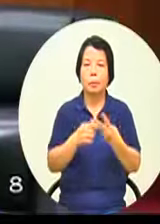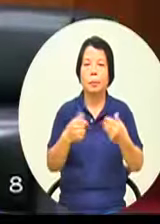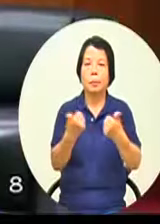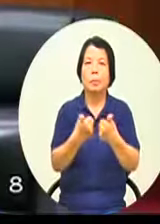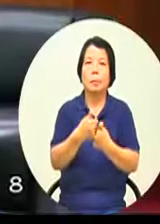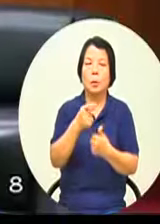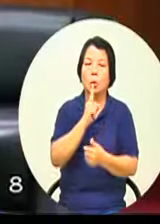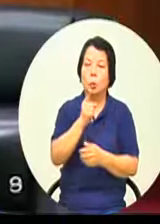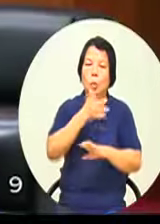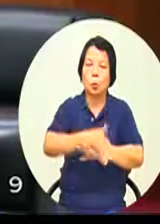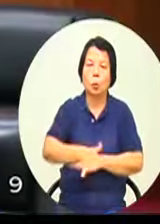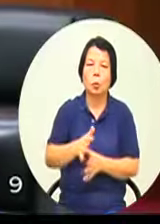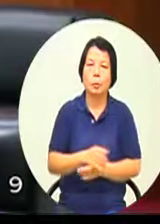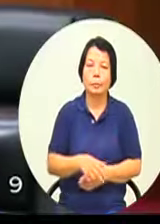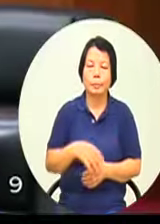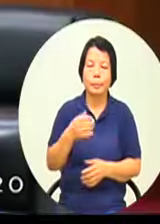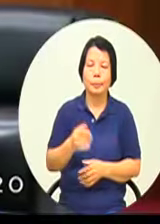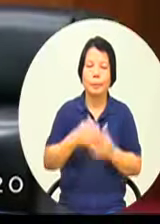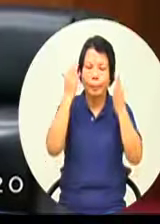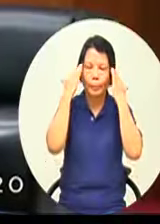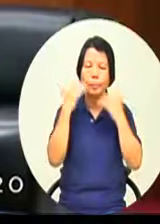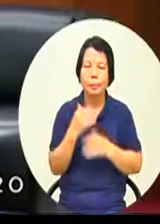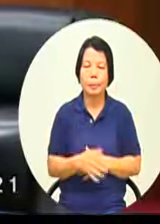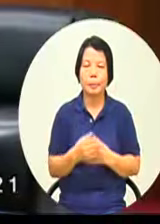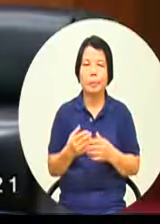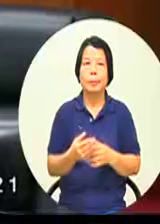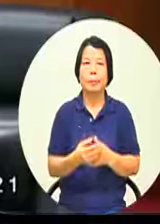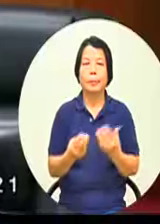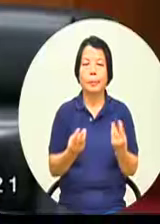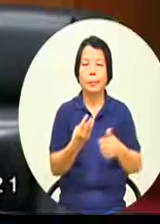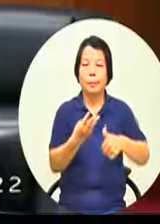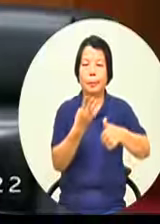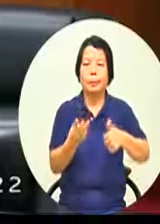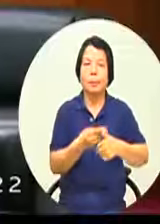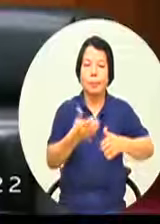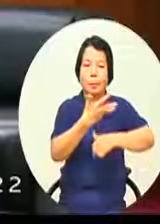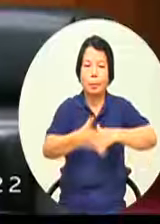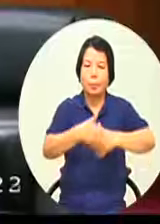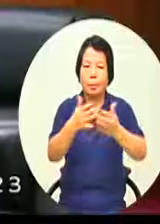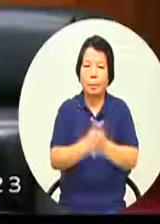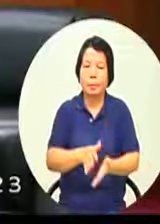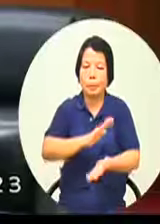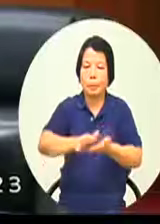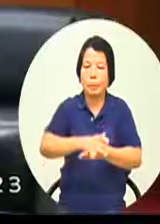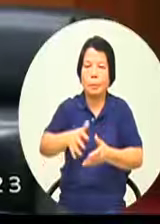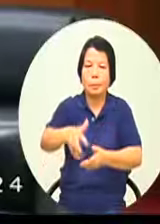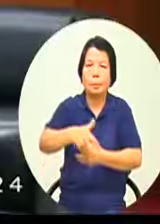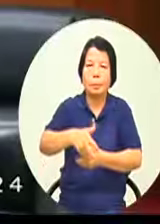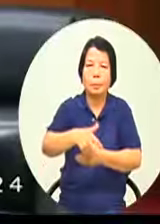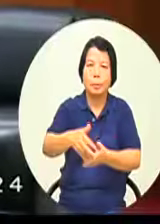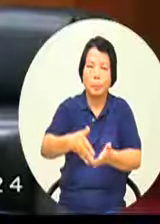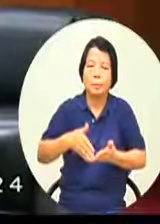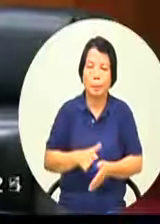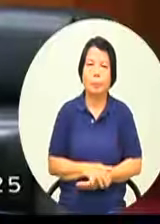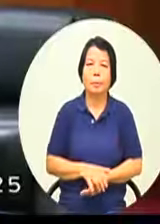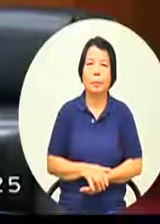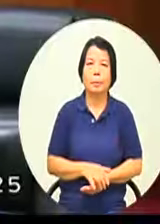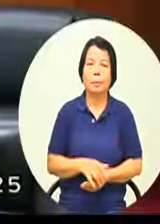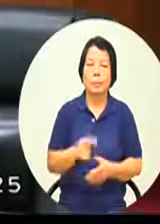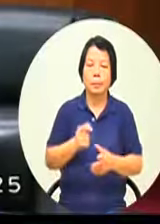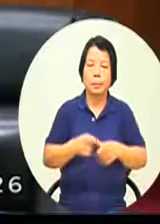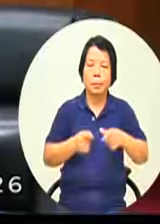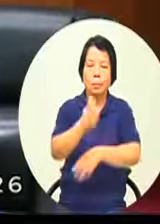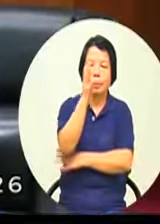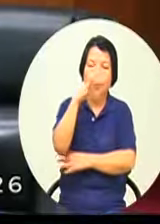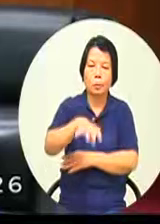到过，就是南子仙溪有一些地方真的一定要清疏了哈。我提了四个，啊，听说公所也接受